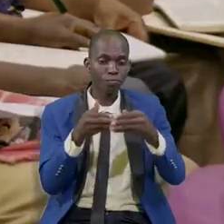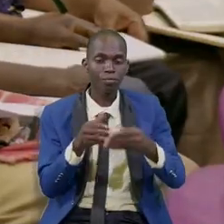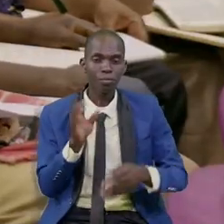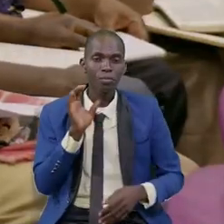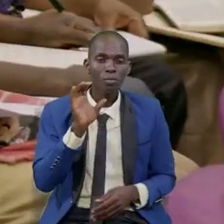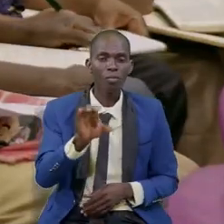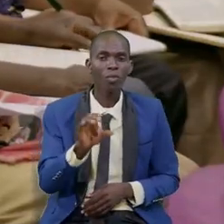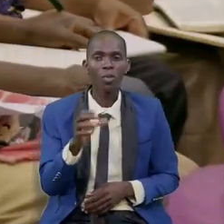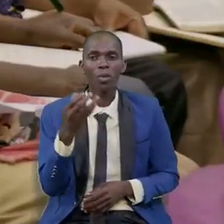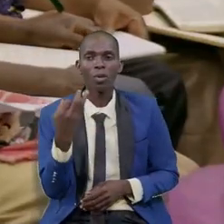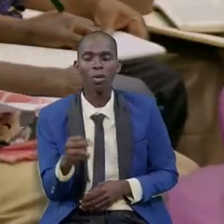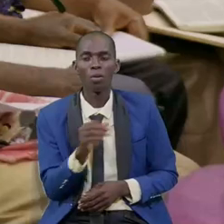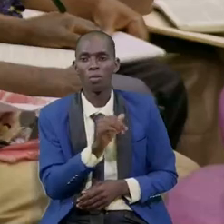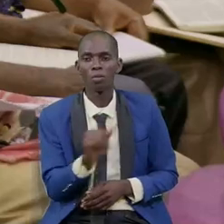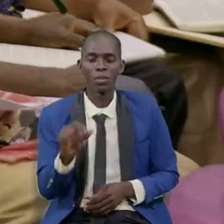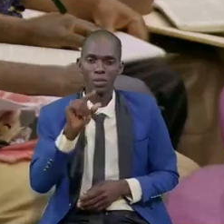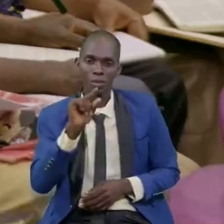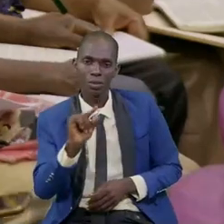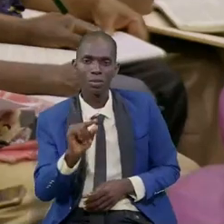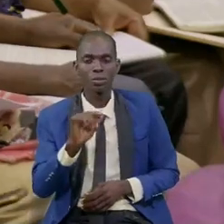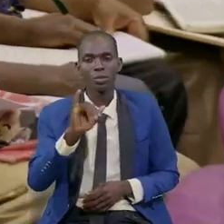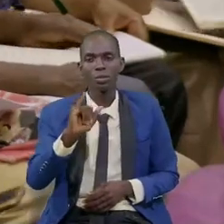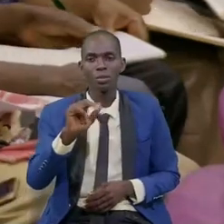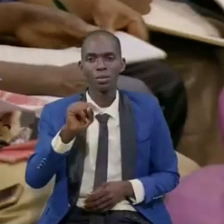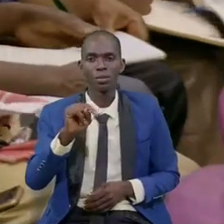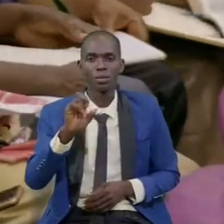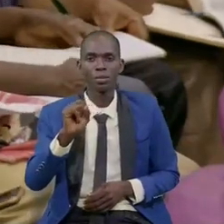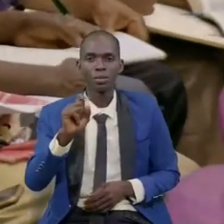La force directrice de petits instruments.